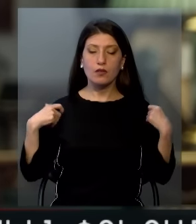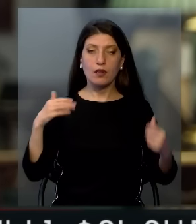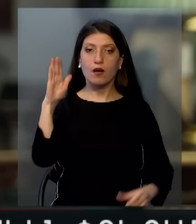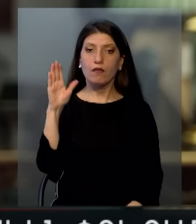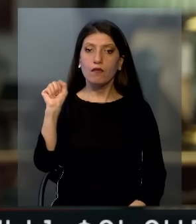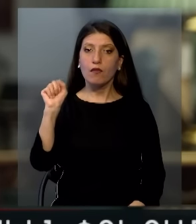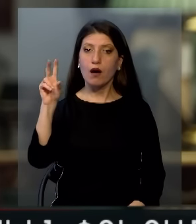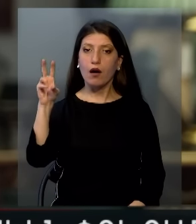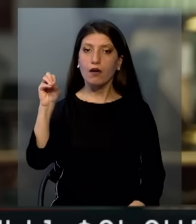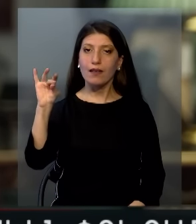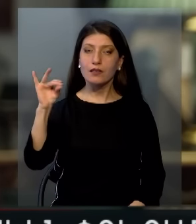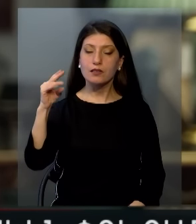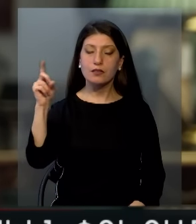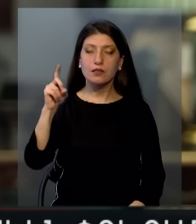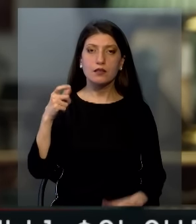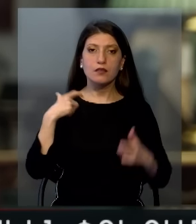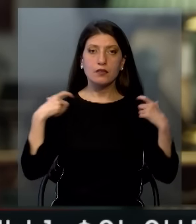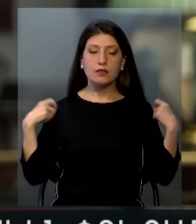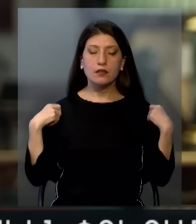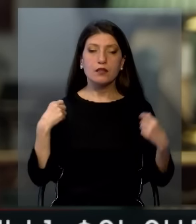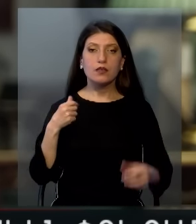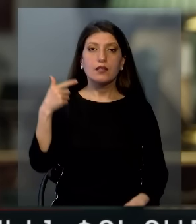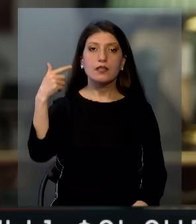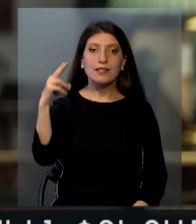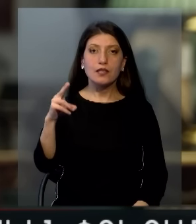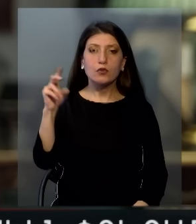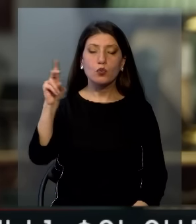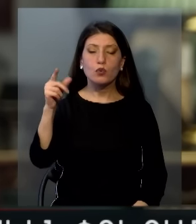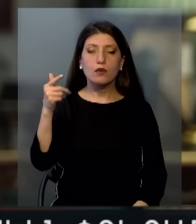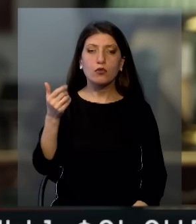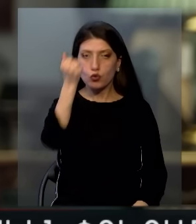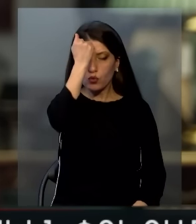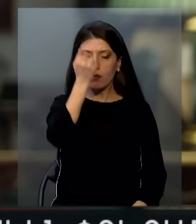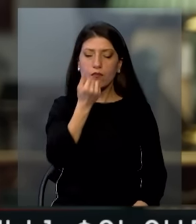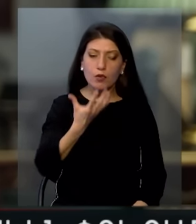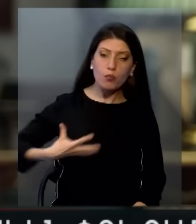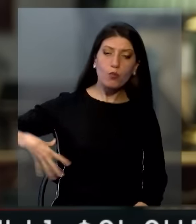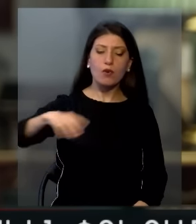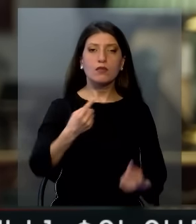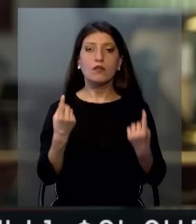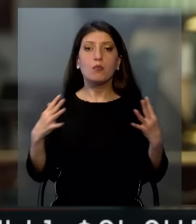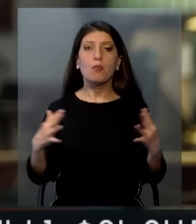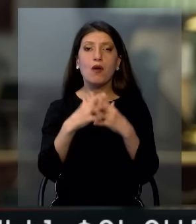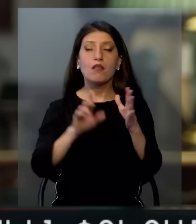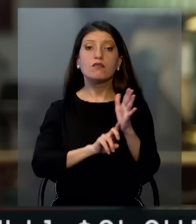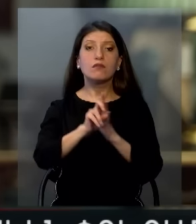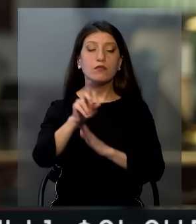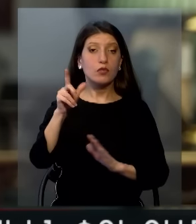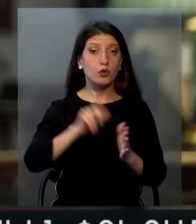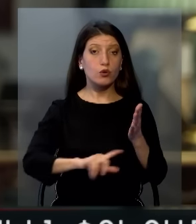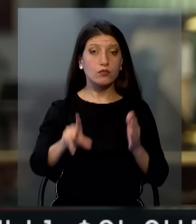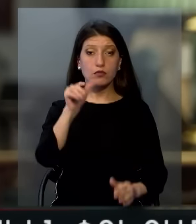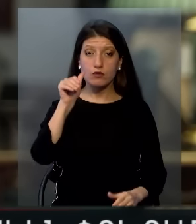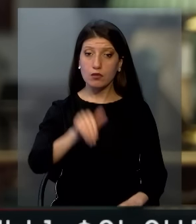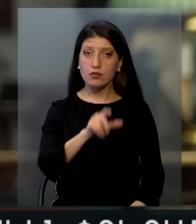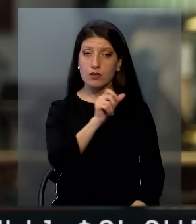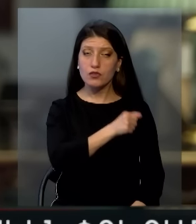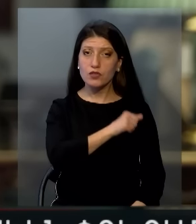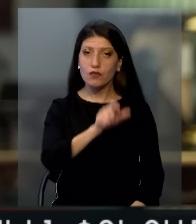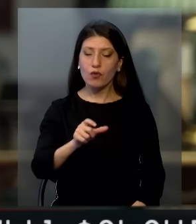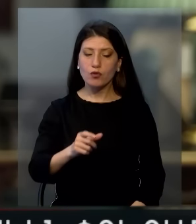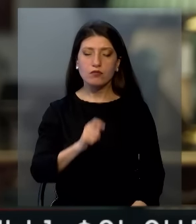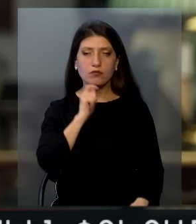և գեներալ լեյտենանտ Կիրիլո Բուդանովին։ Շնորհակալ եմ բոլորին։ Լայնամասշտաբ պատերազմի սկզբից ավելի քան 70 000 զինվորներ